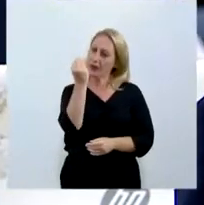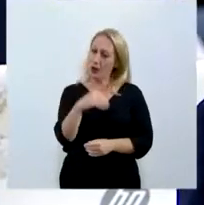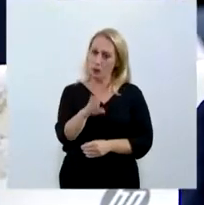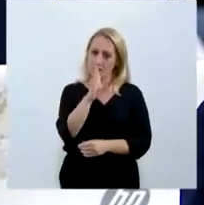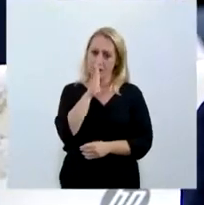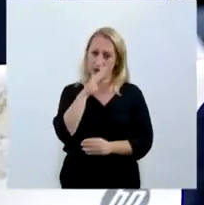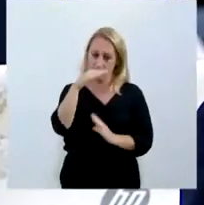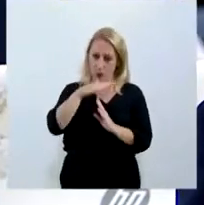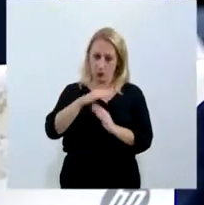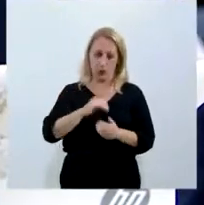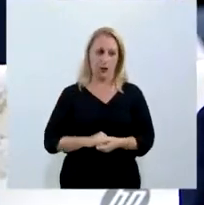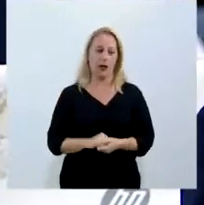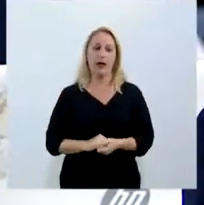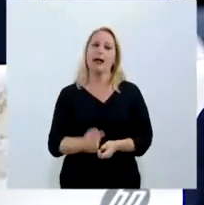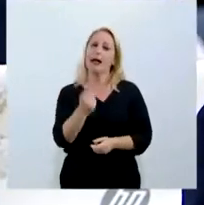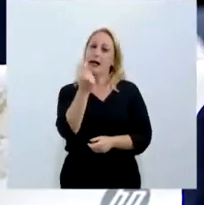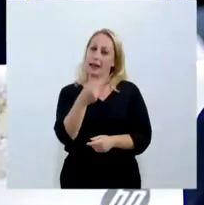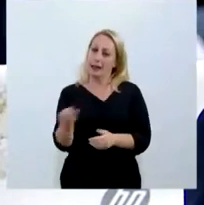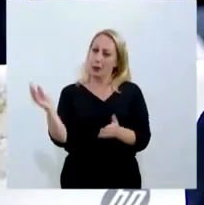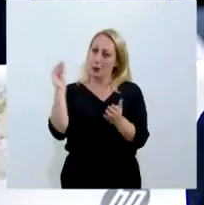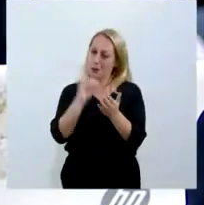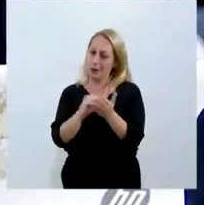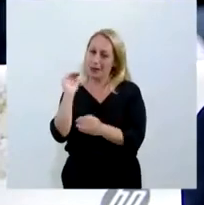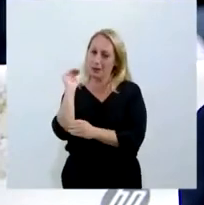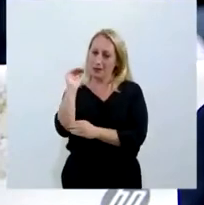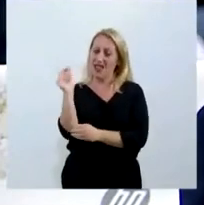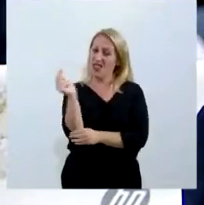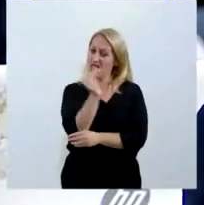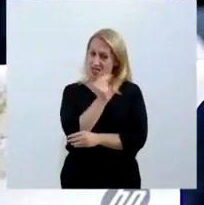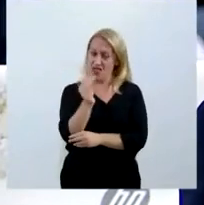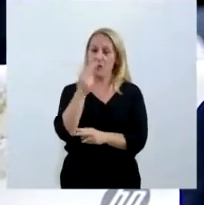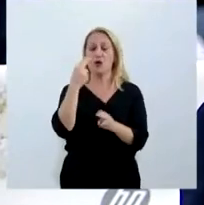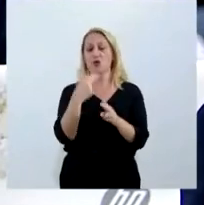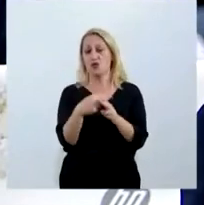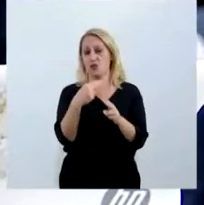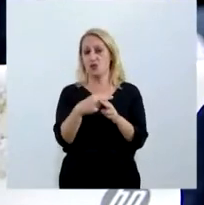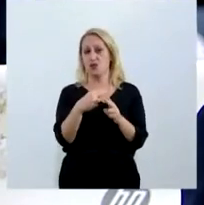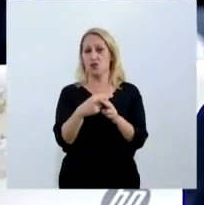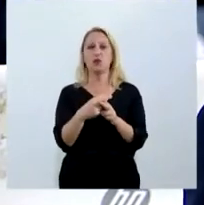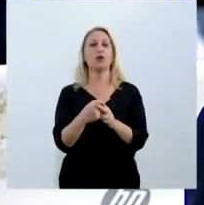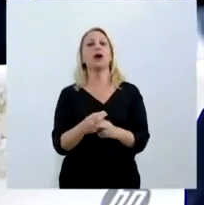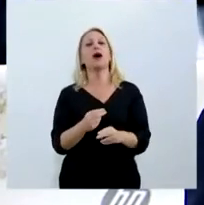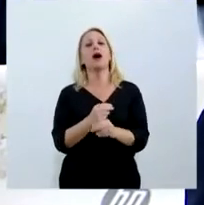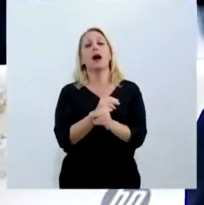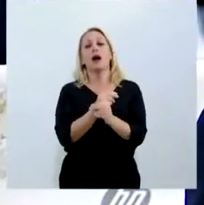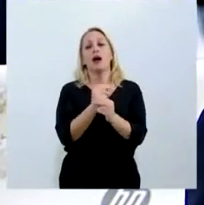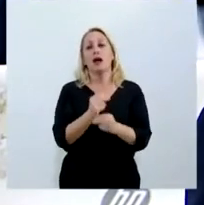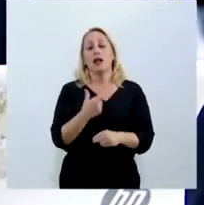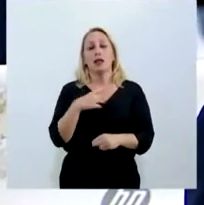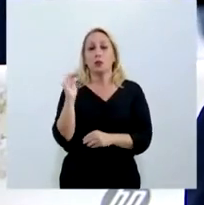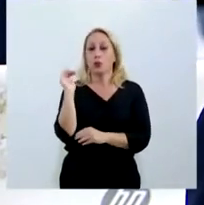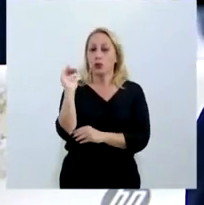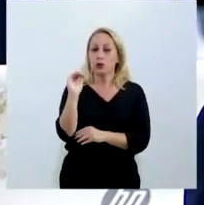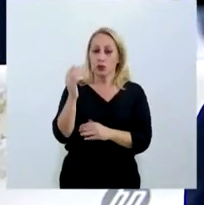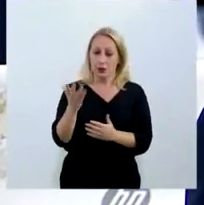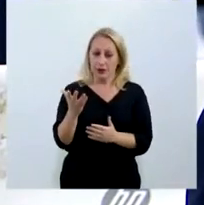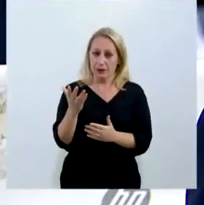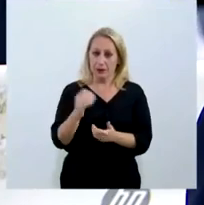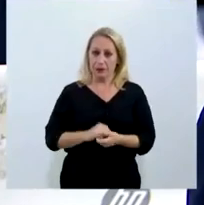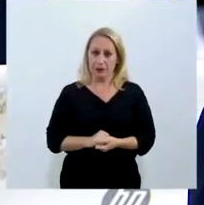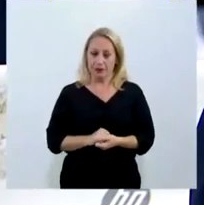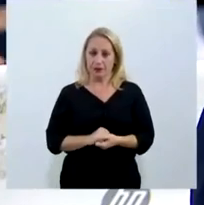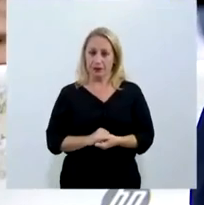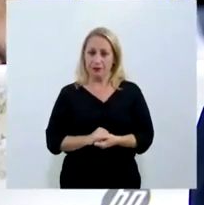Θα μου επιτρέψετε και εμένα να επιμείνω στο τεράστιο αυτό ζήτημα και να σας ρωτήσω το εξής.